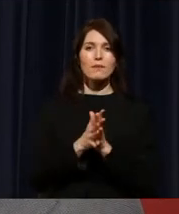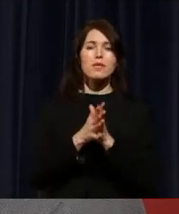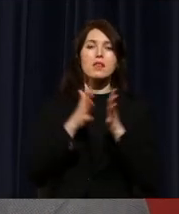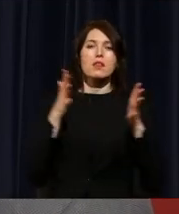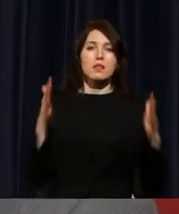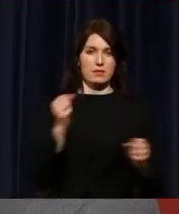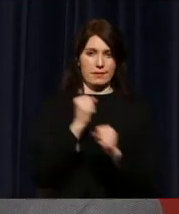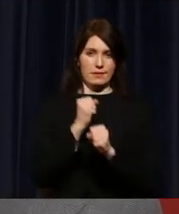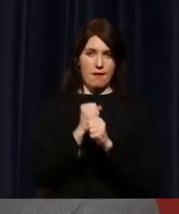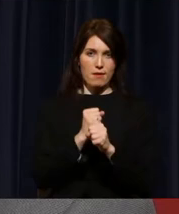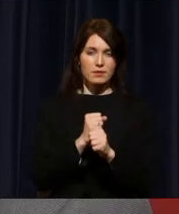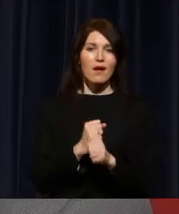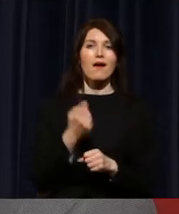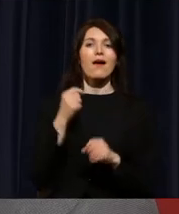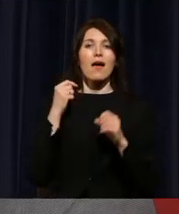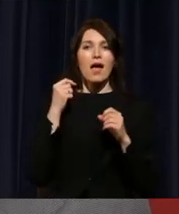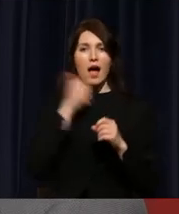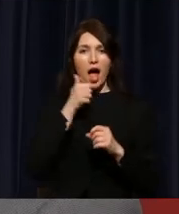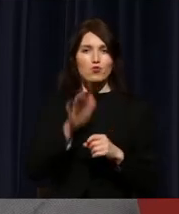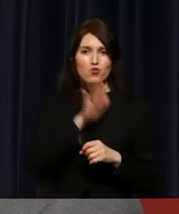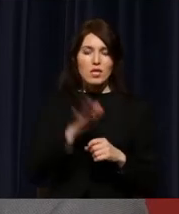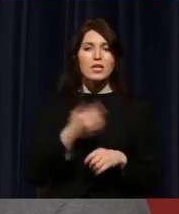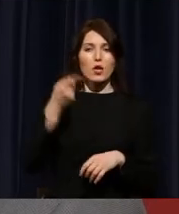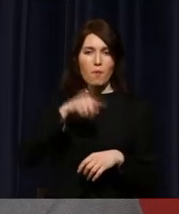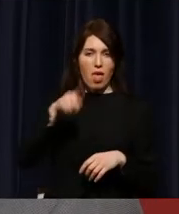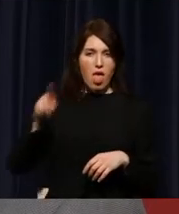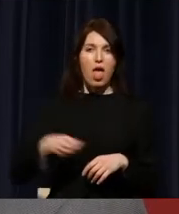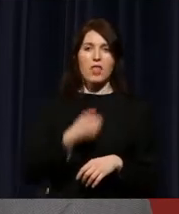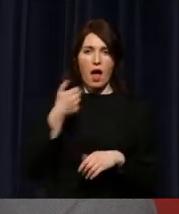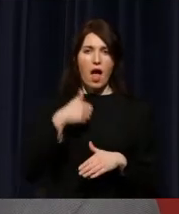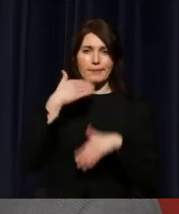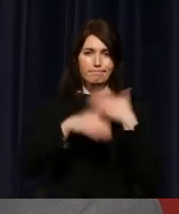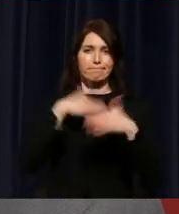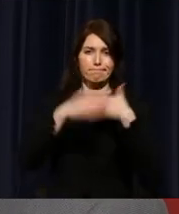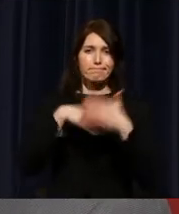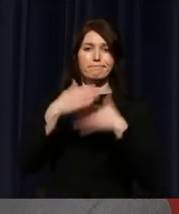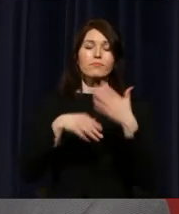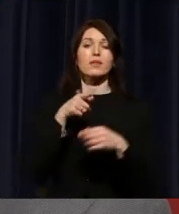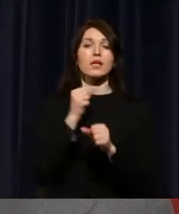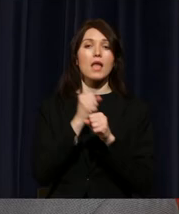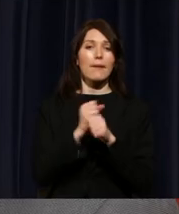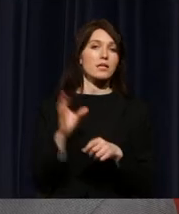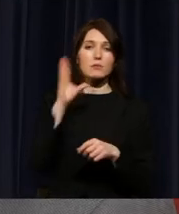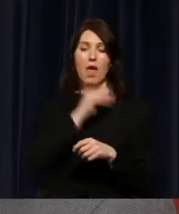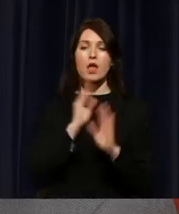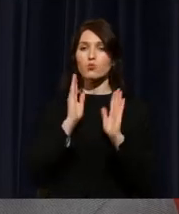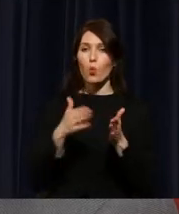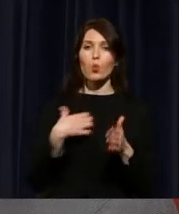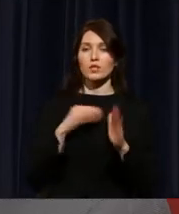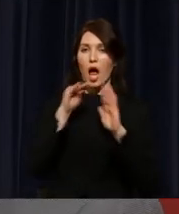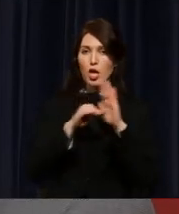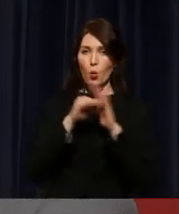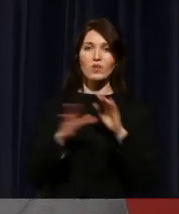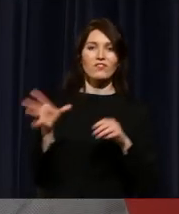milzīgs darbs. Dienu no dienas, mēnesi no mēneša, gada no gada. Un šīs darbspējas būs